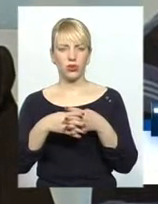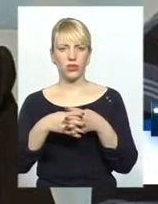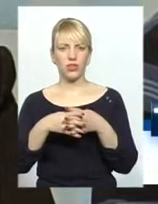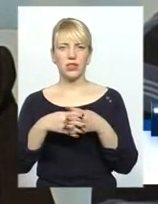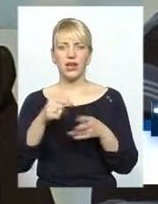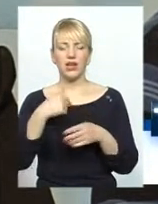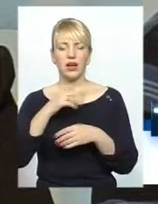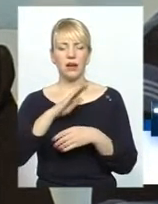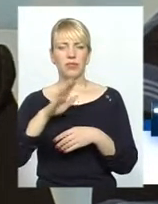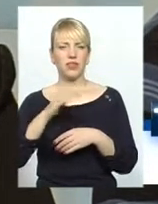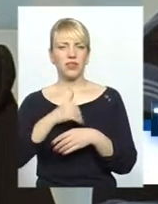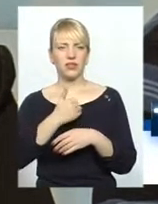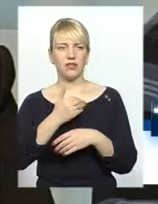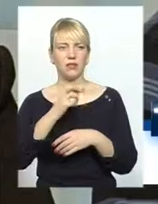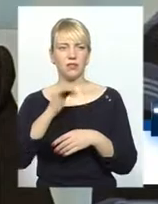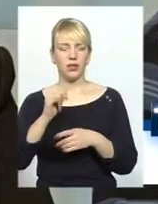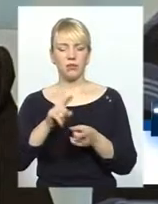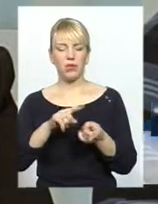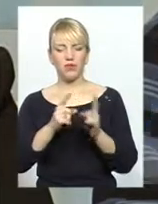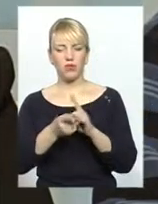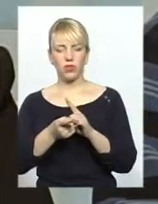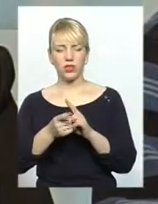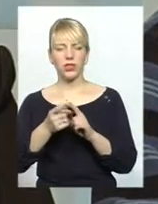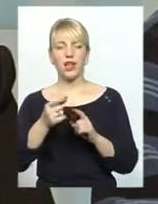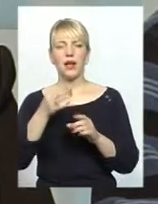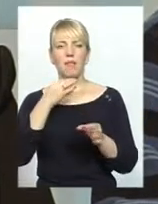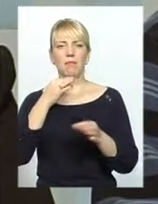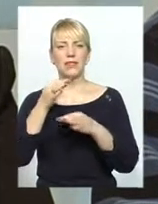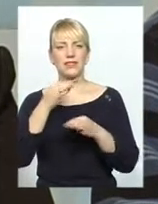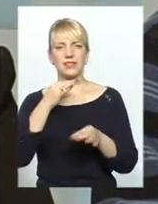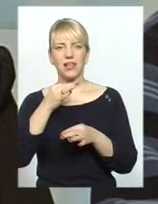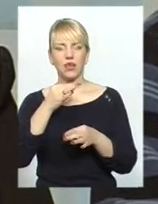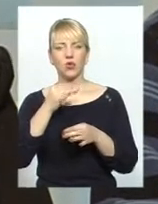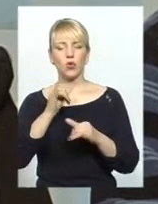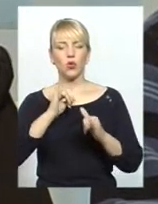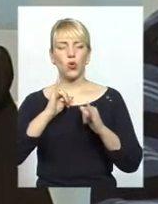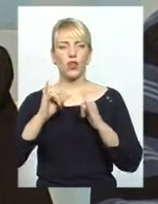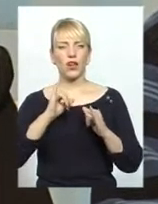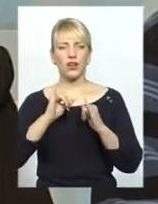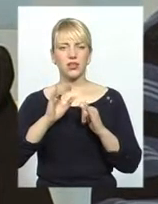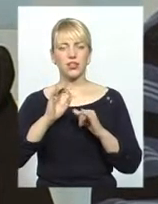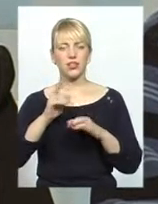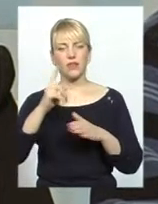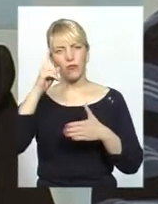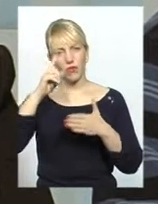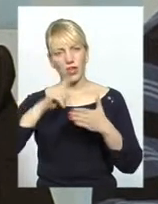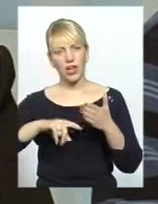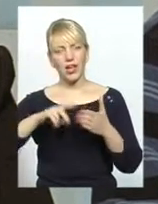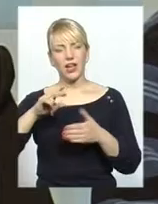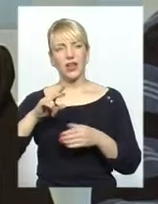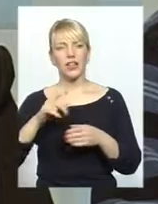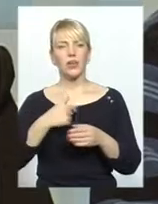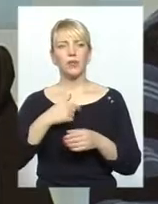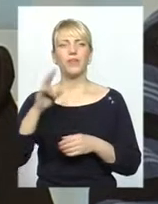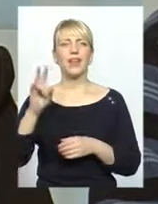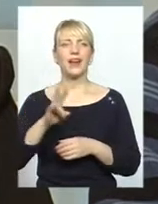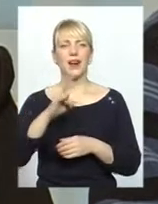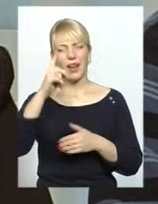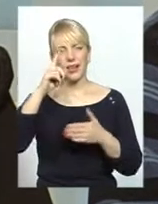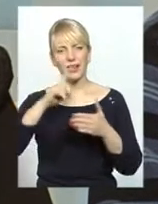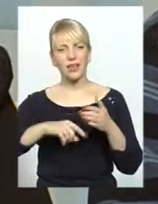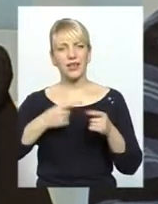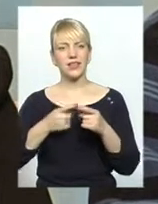би переводити бесіду толерантності тільки в площину релігійної. Тому що сьогодні релігія –